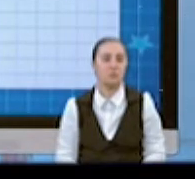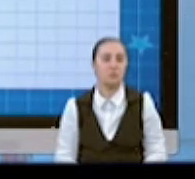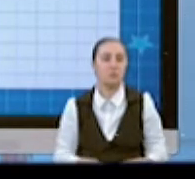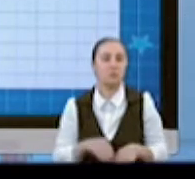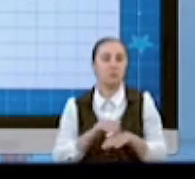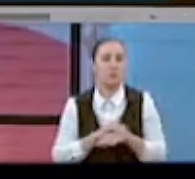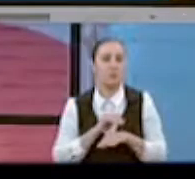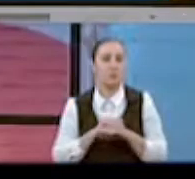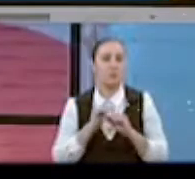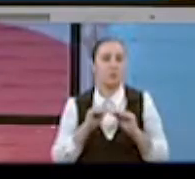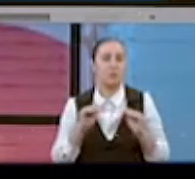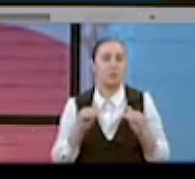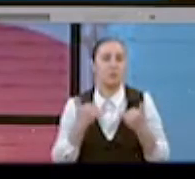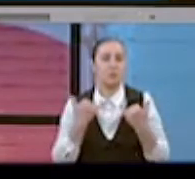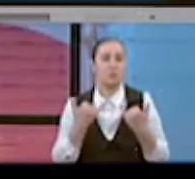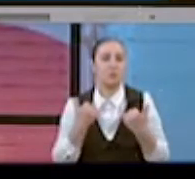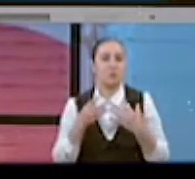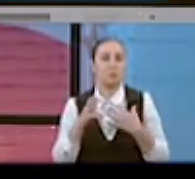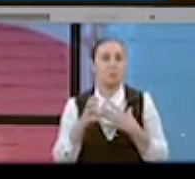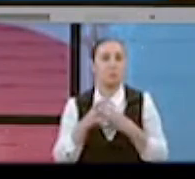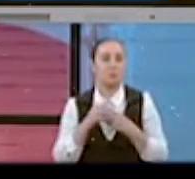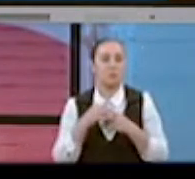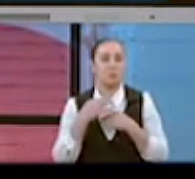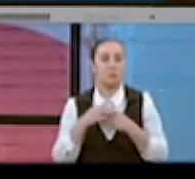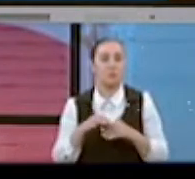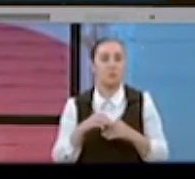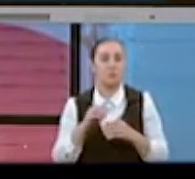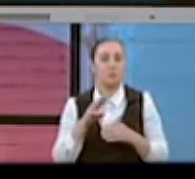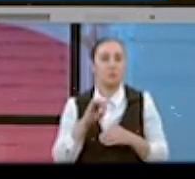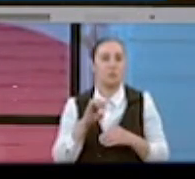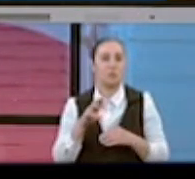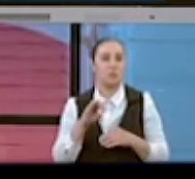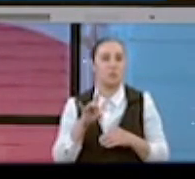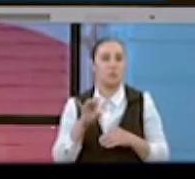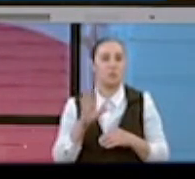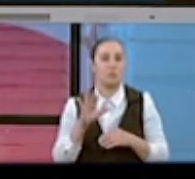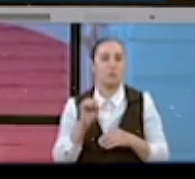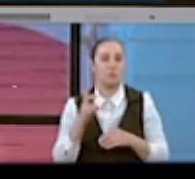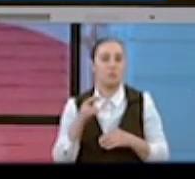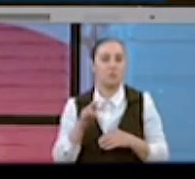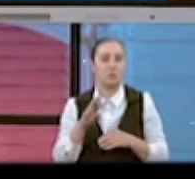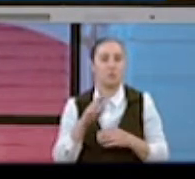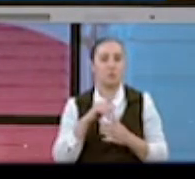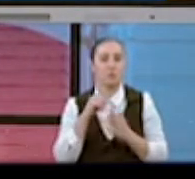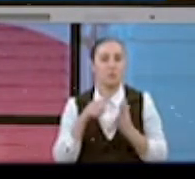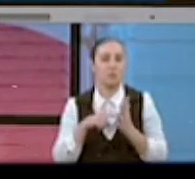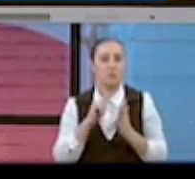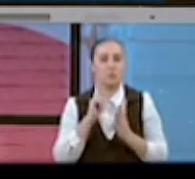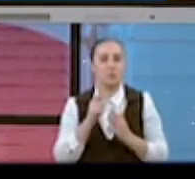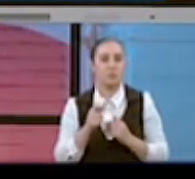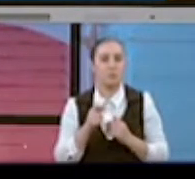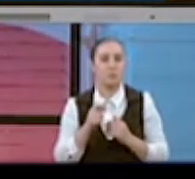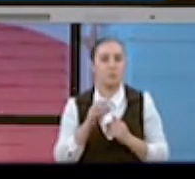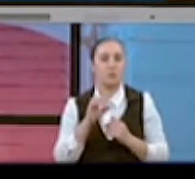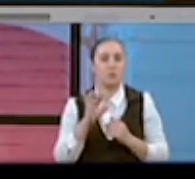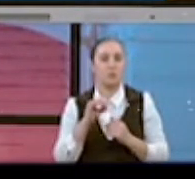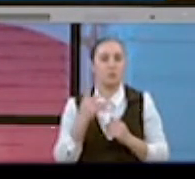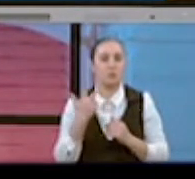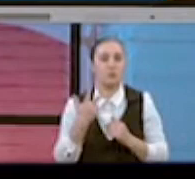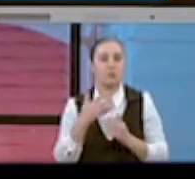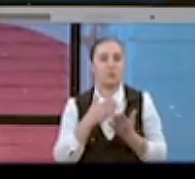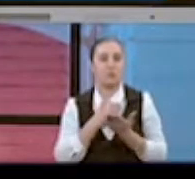Молодцы, ребята. Сегодня мы с вами провели тестирование. Я задавала вопрос и